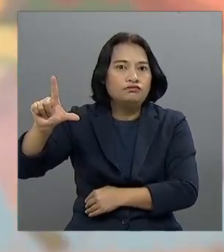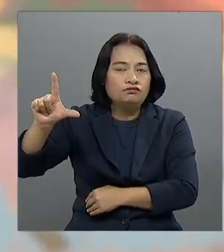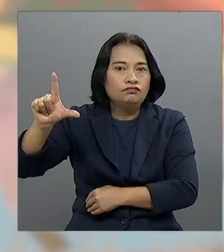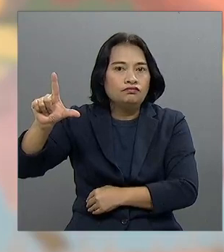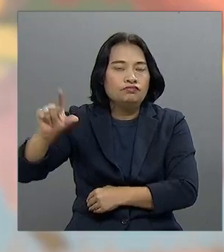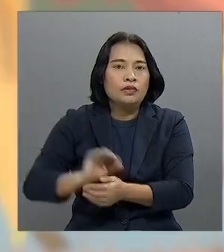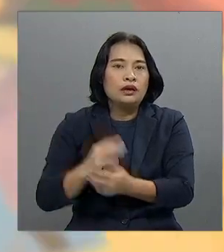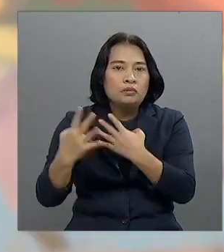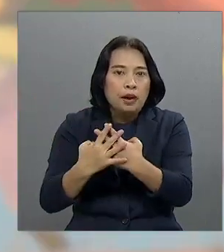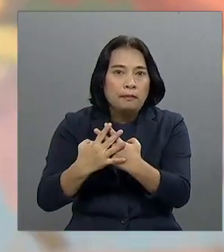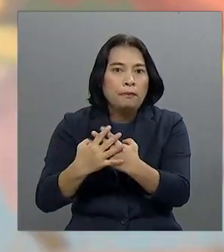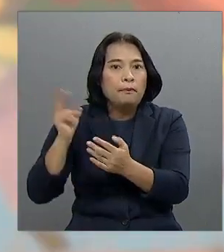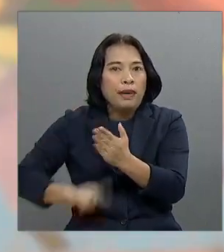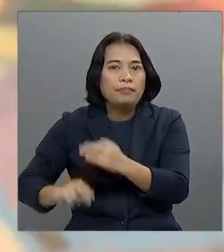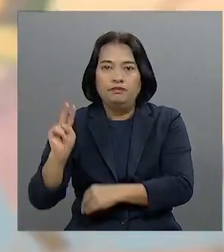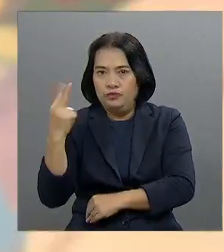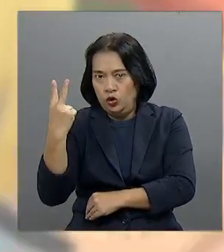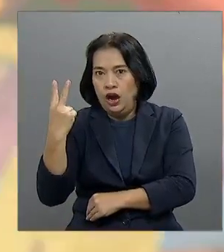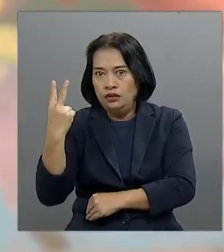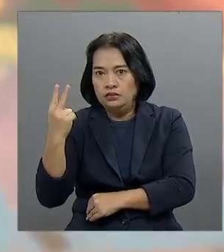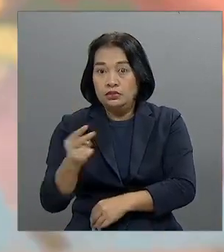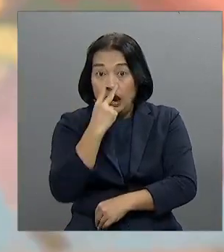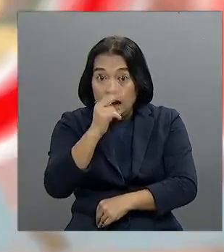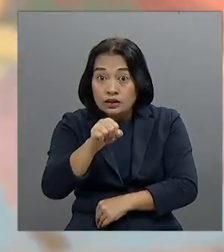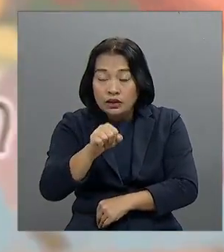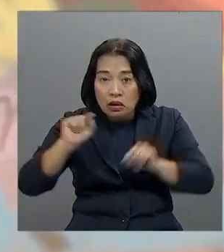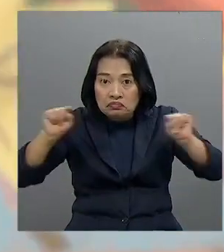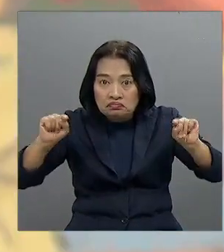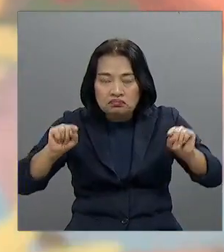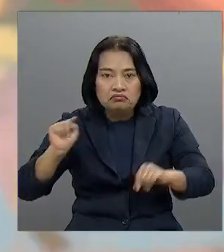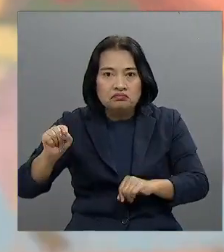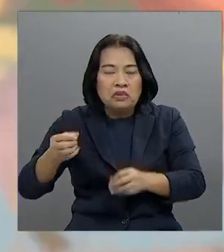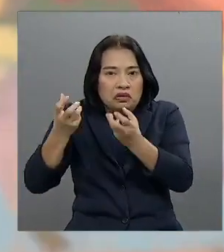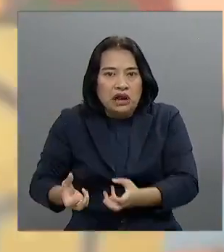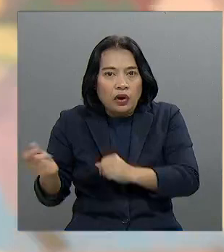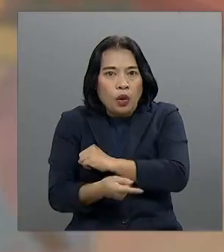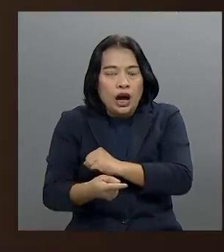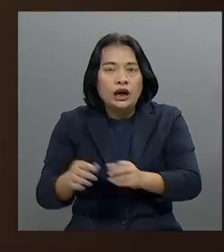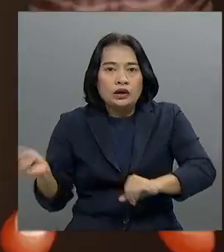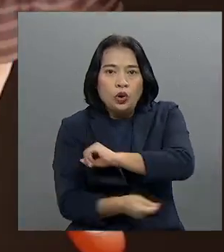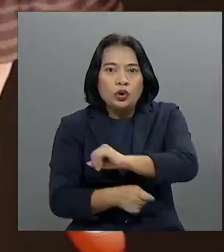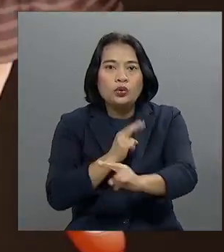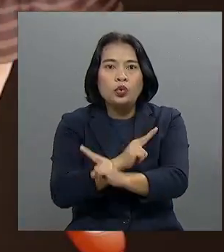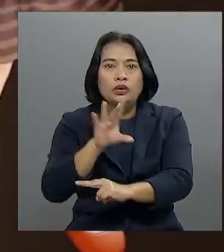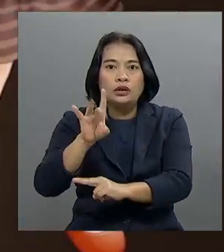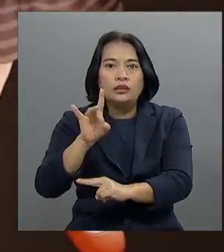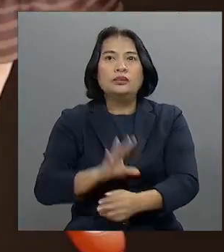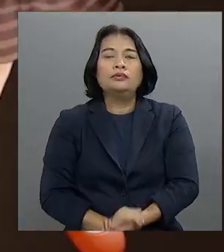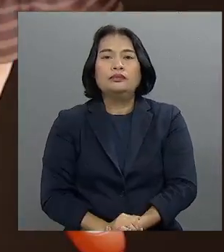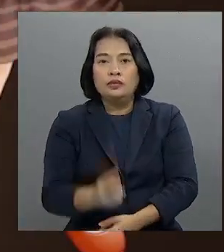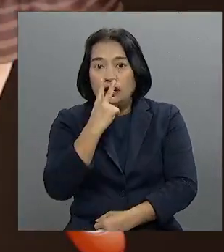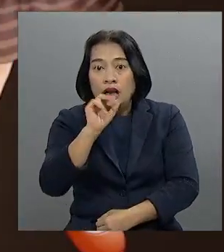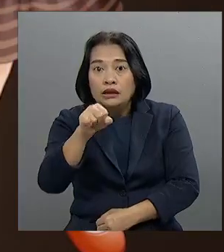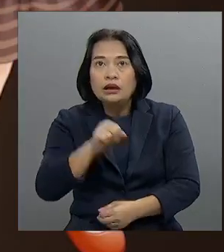งจํา ทั้งปรับเห็นหรือย่ว่า โทษ มันหนักกว่าเดิม ถึง 100 เท่าโ้ย ทำไมโทษหนัซื้ม